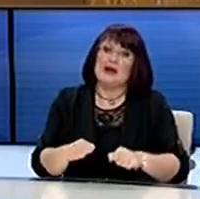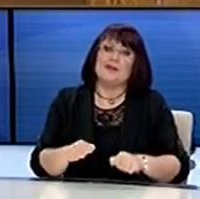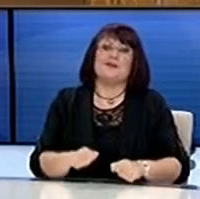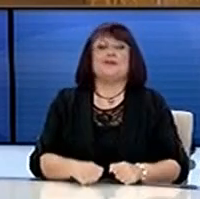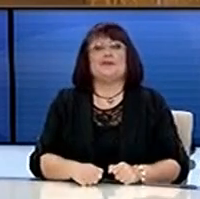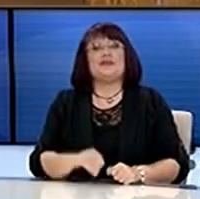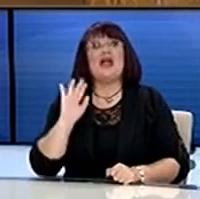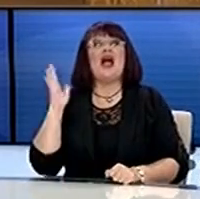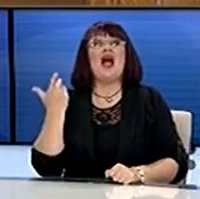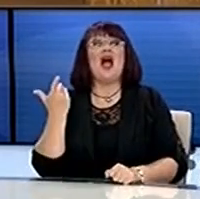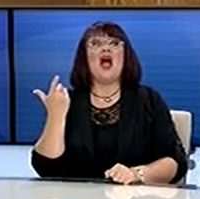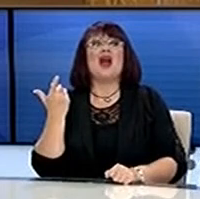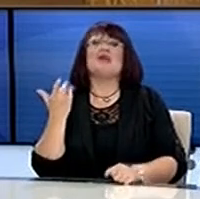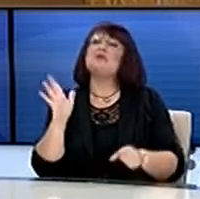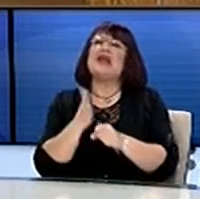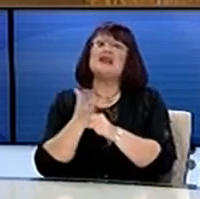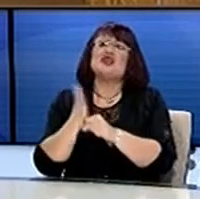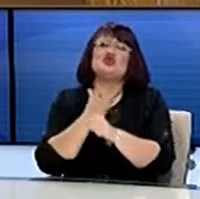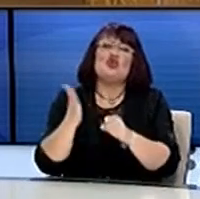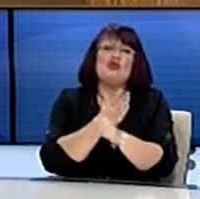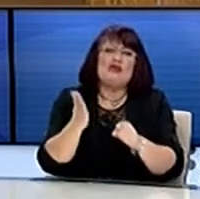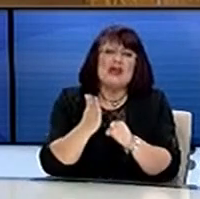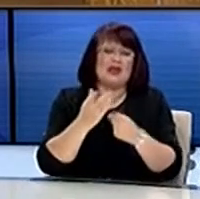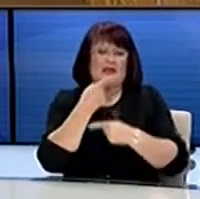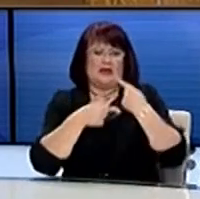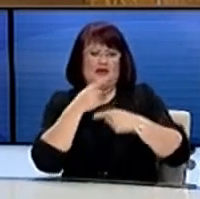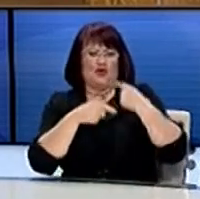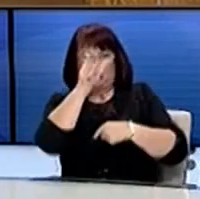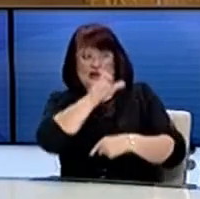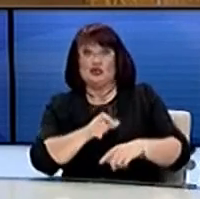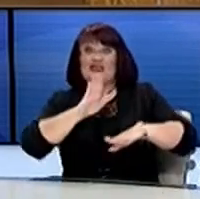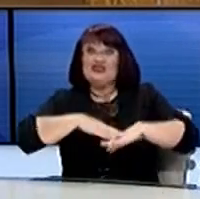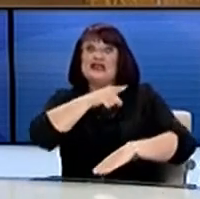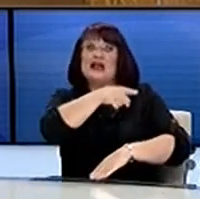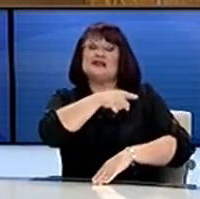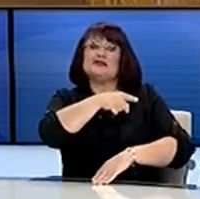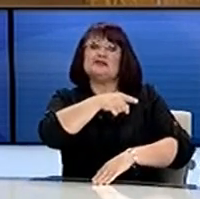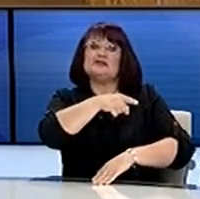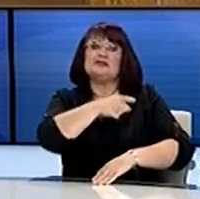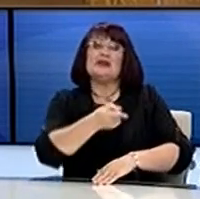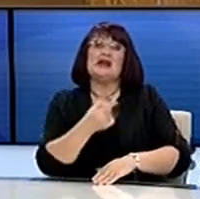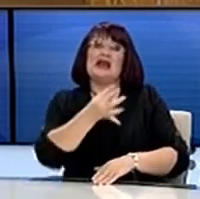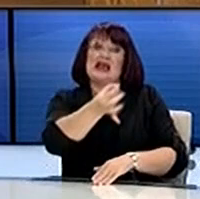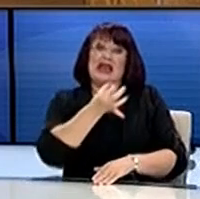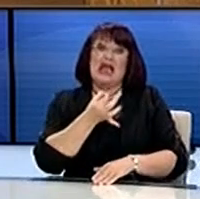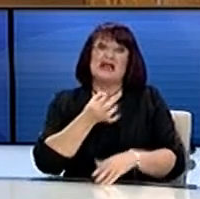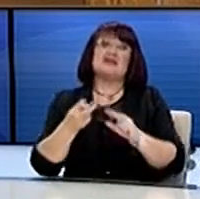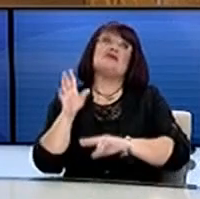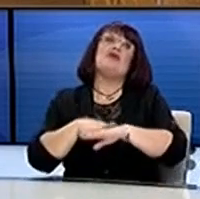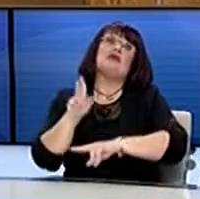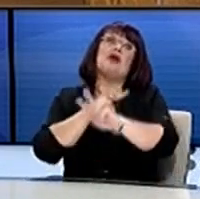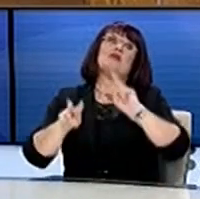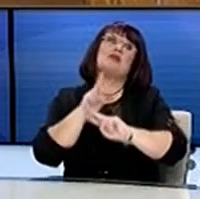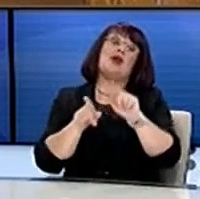σε κάθε φυσική καταστροφή, κύριε Μητσοτάκη, για να δικαιολογήσετε εσείς την ανεπάρκειά σας, επικαλείστε την κλιματική